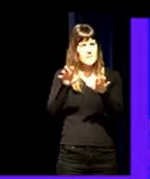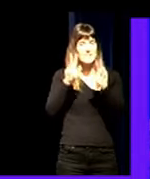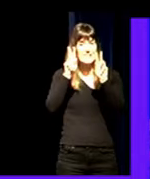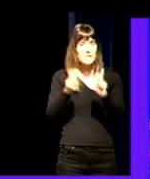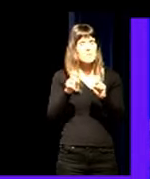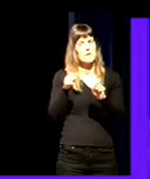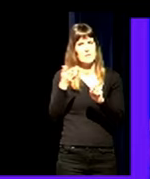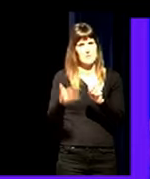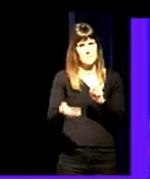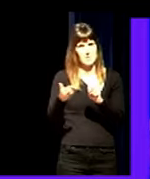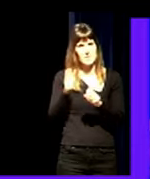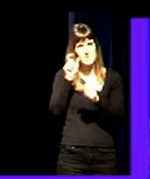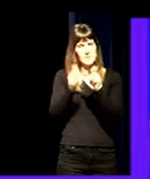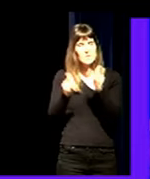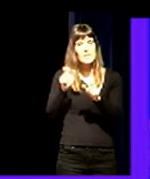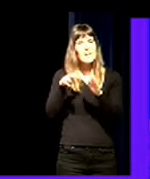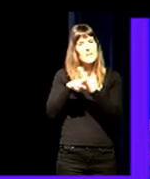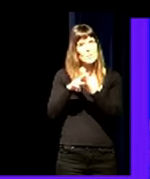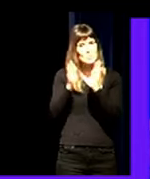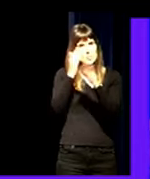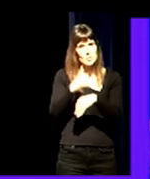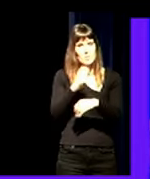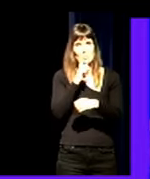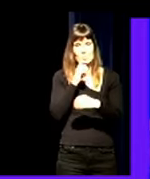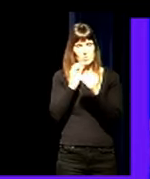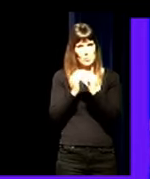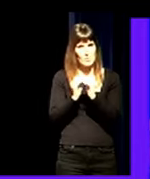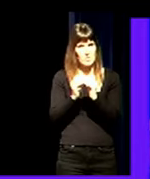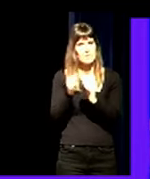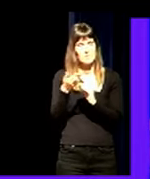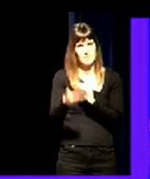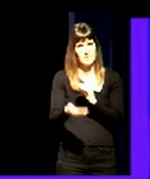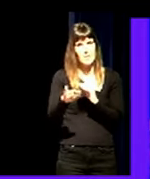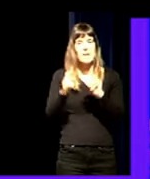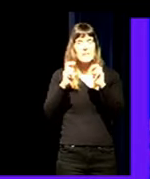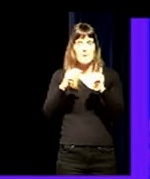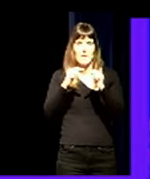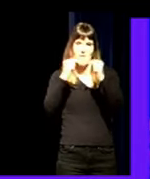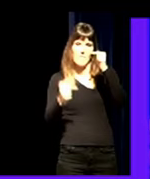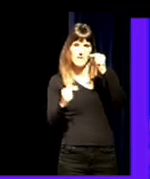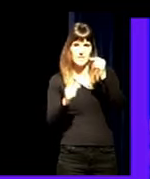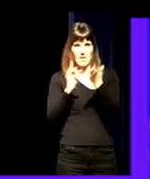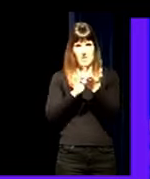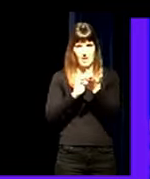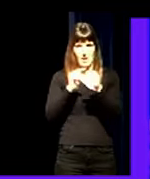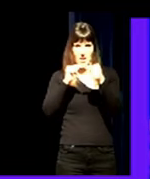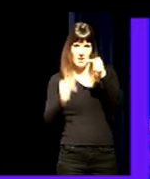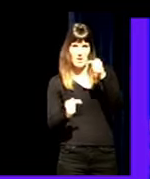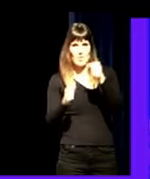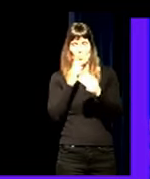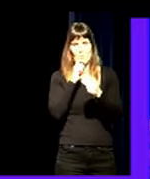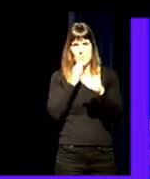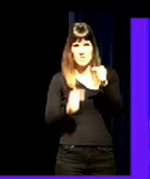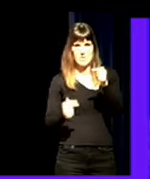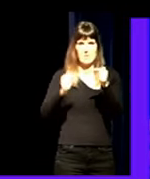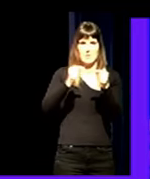eta nola bideratu eta nola sartu garrantzitsua da eta nola kon, ez da, arraka da hori daukaguna. Erekuntza kodigo eta,